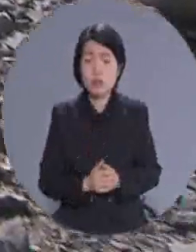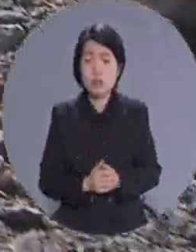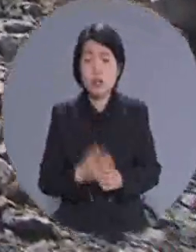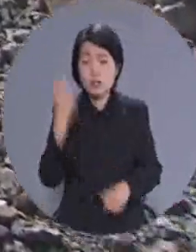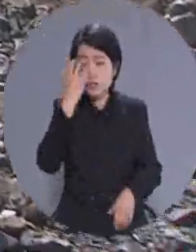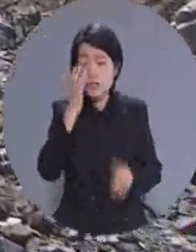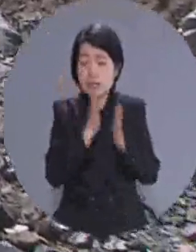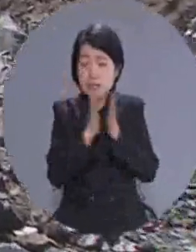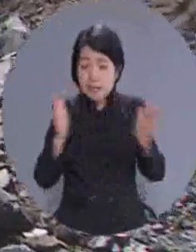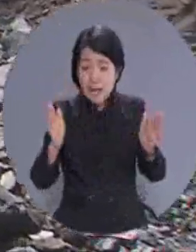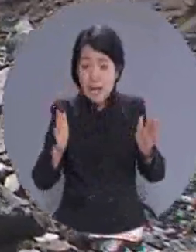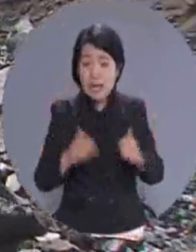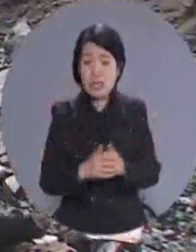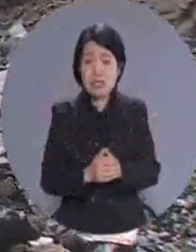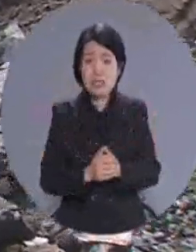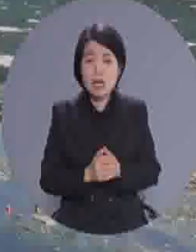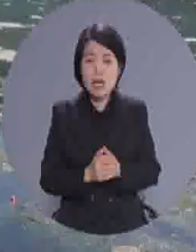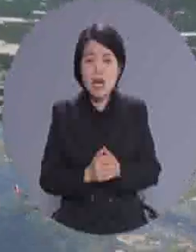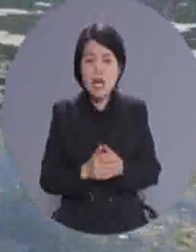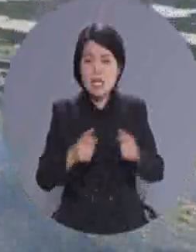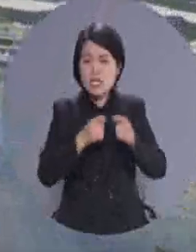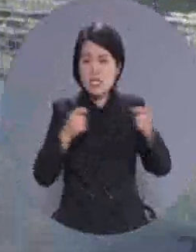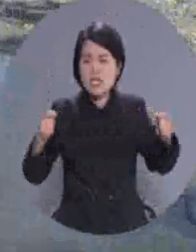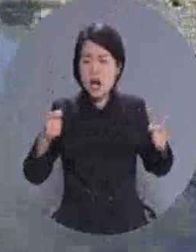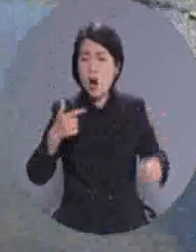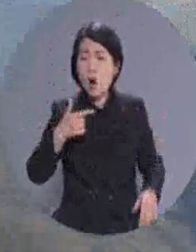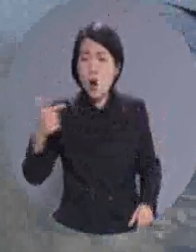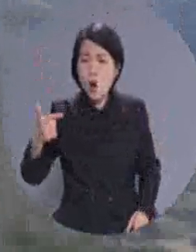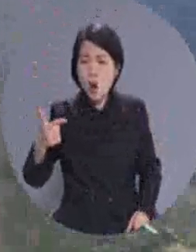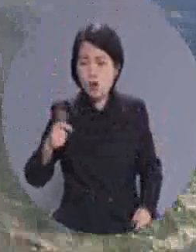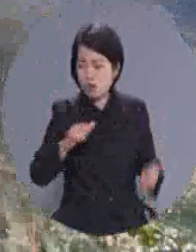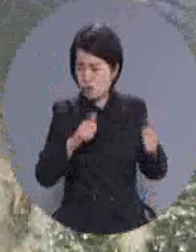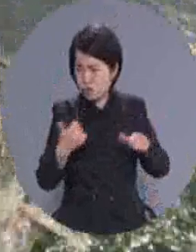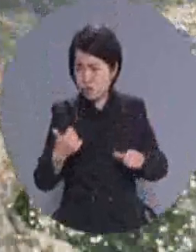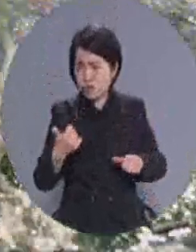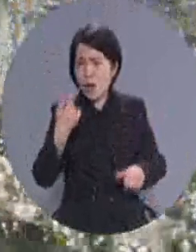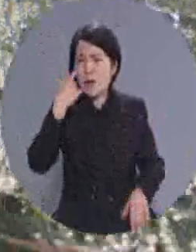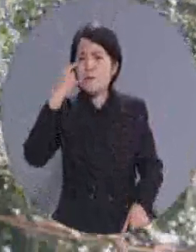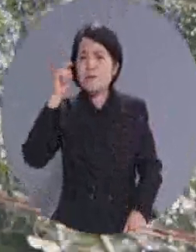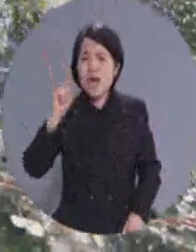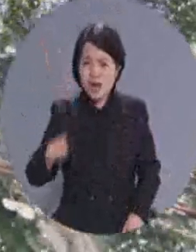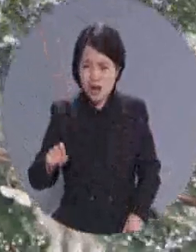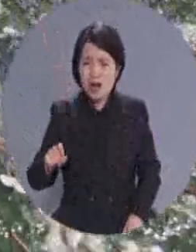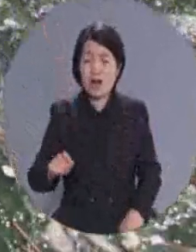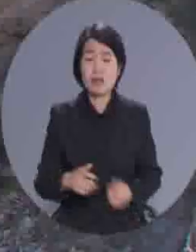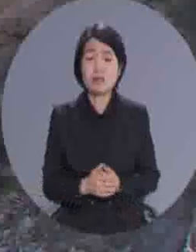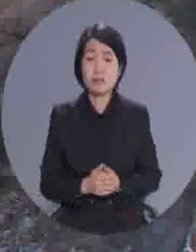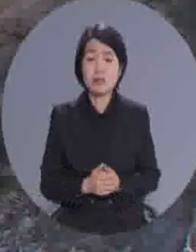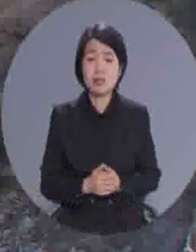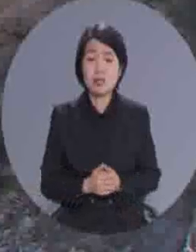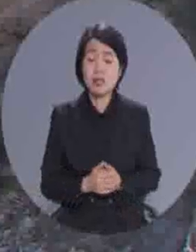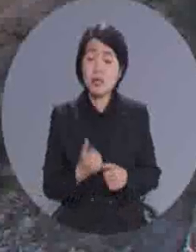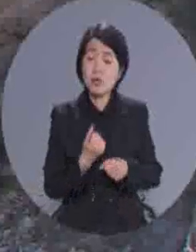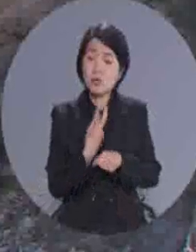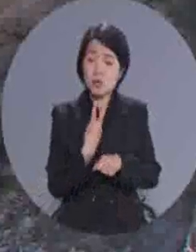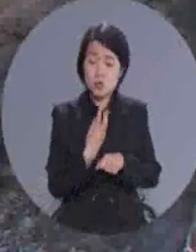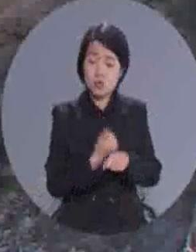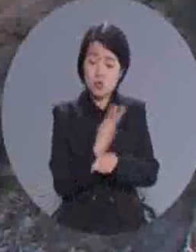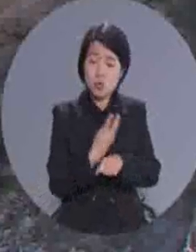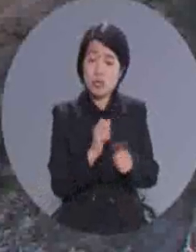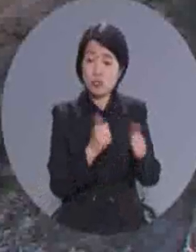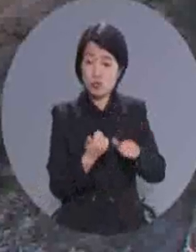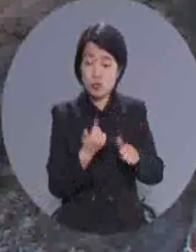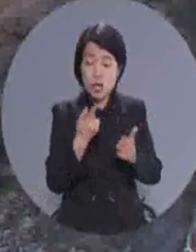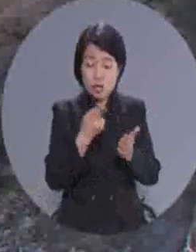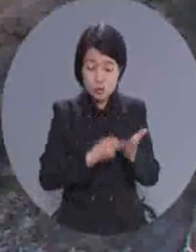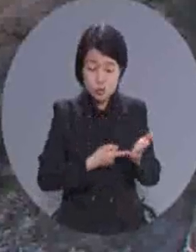수색을 시작하자마자 성인 남성보다 큰 상괭이 사체 한 마리를 발견했습니다. 죽은 지 얼마 안 된 상괭이는